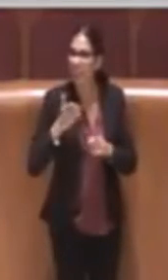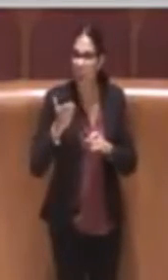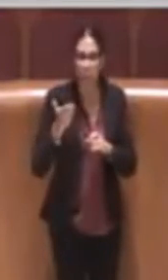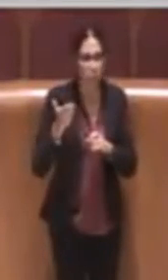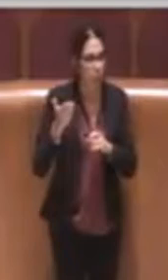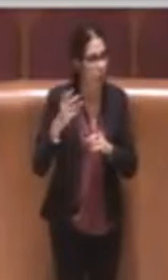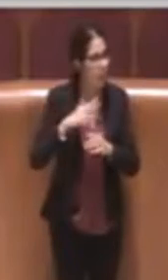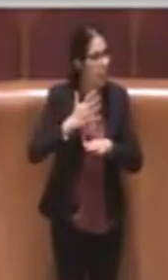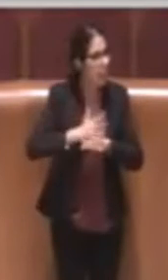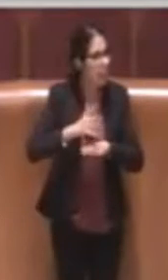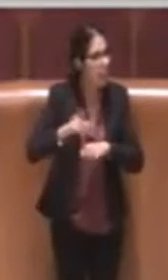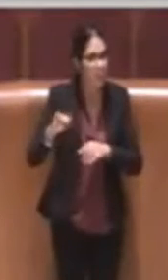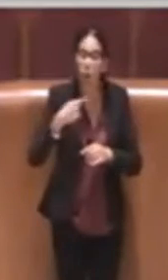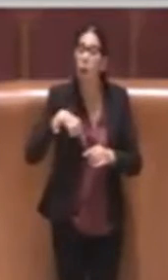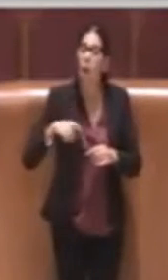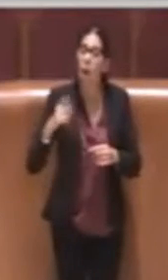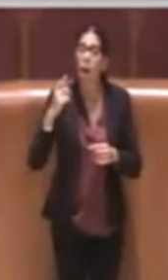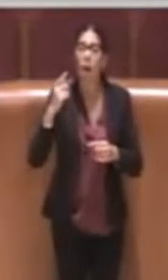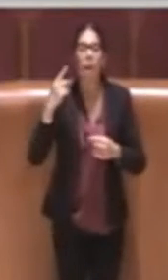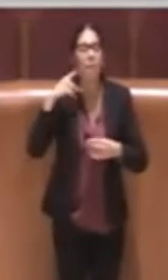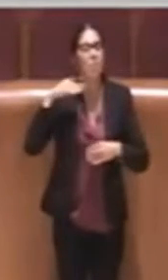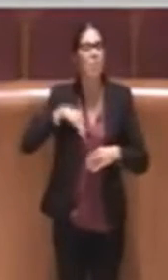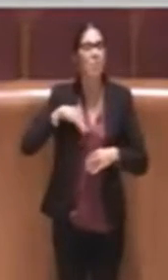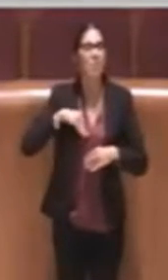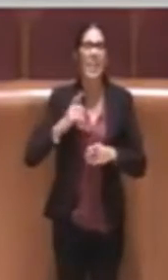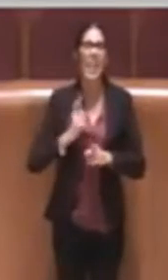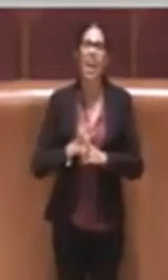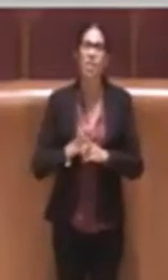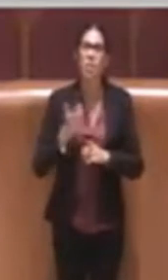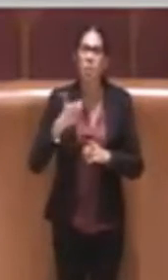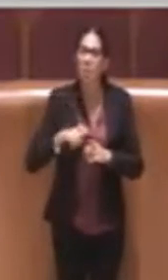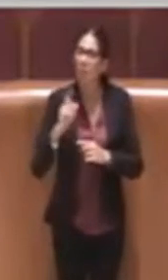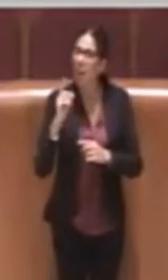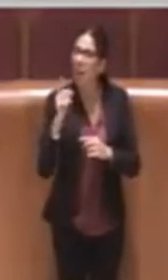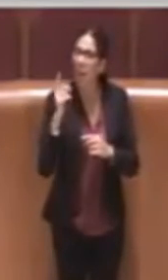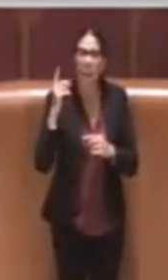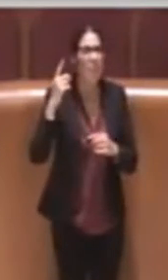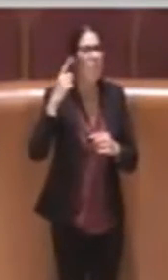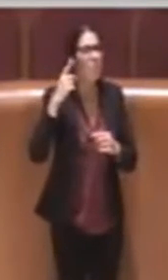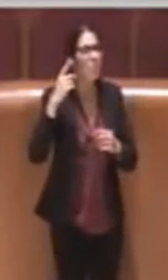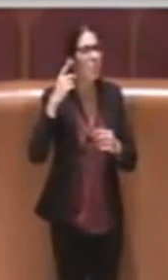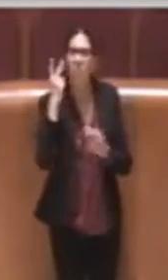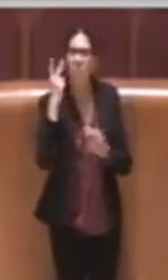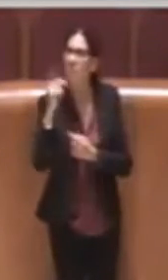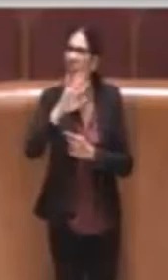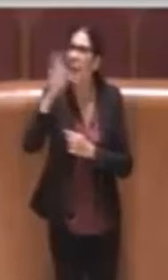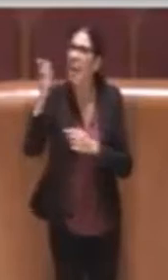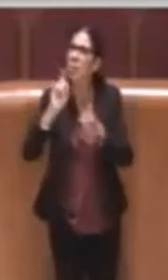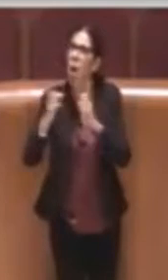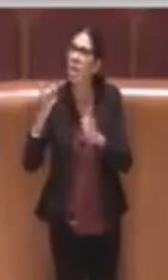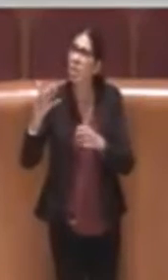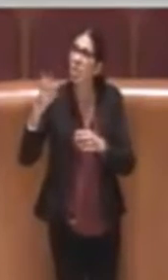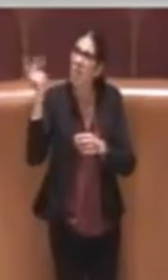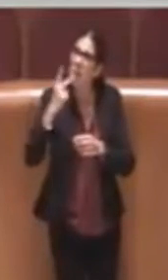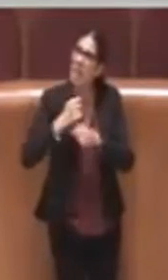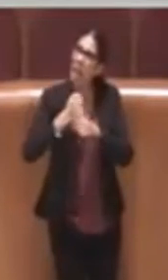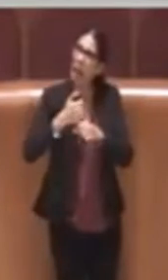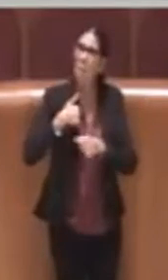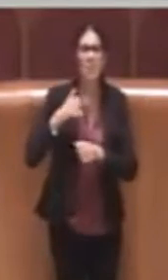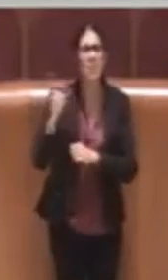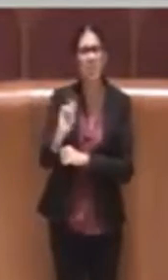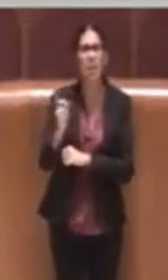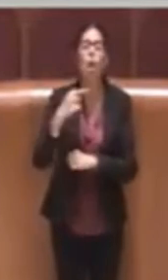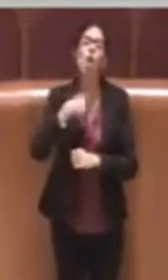necessità, forse perché nessuno ci ha mai rappresentati e ascoltati abbastanza, di metterci in prima linea e